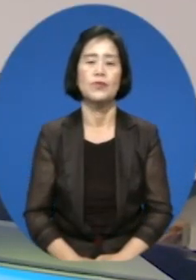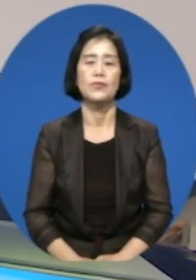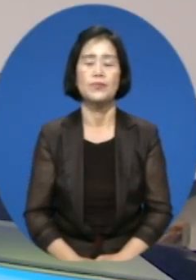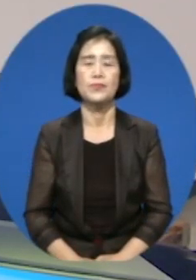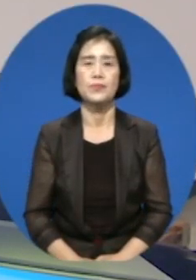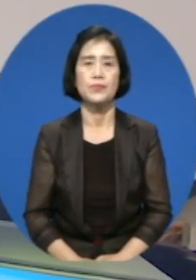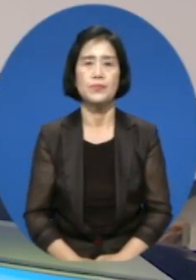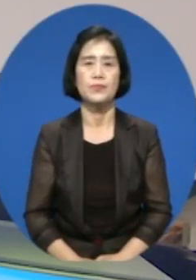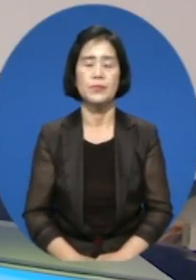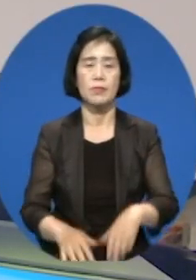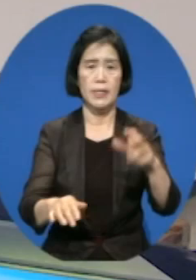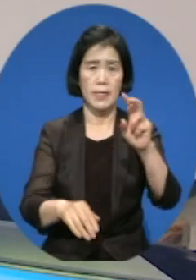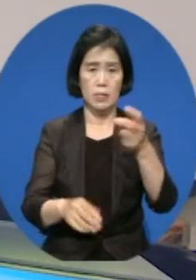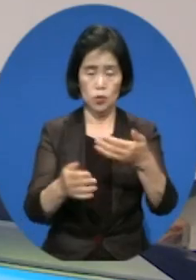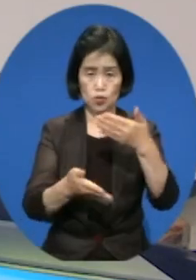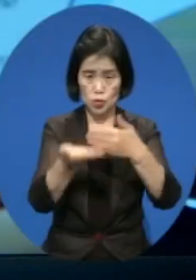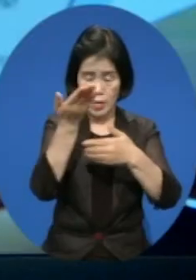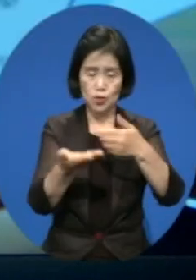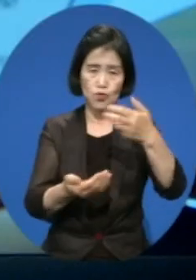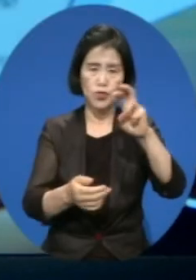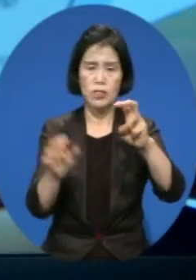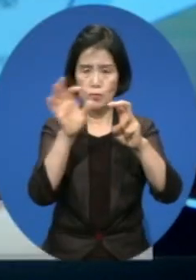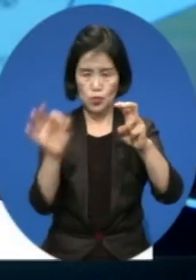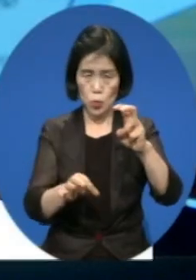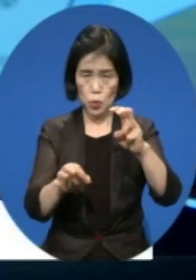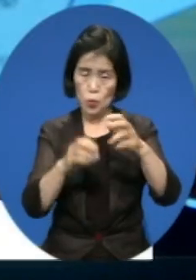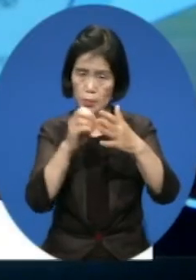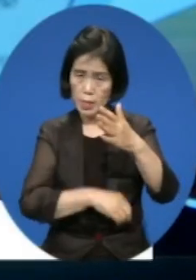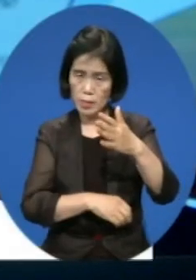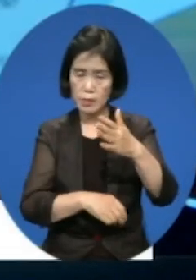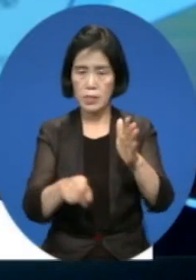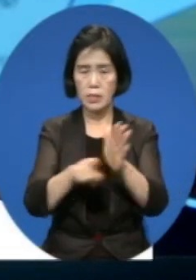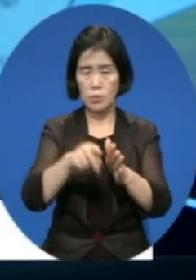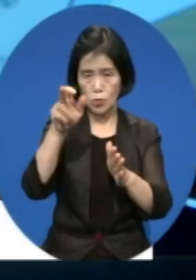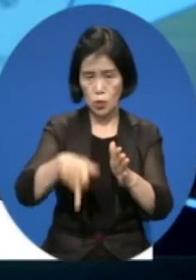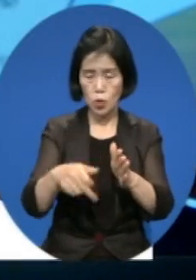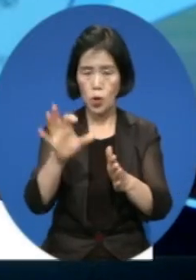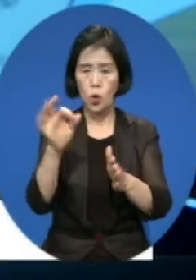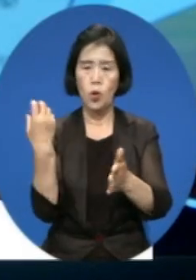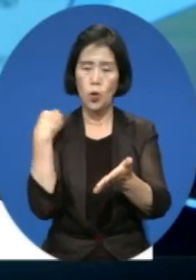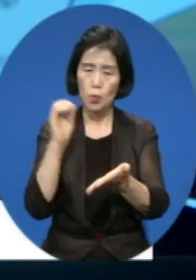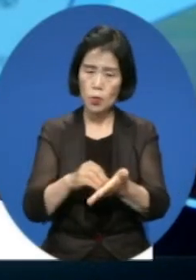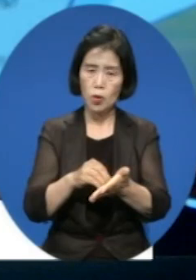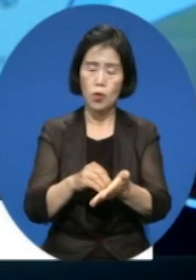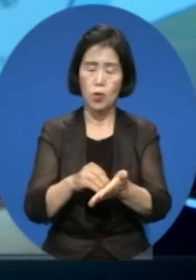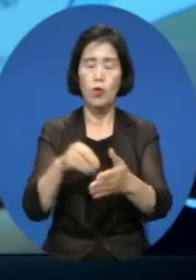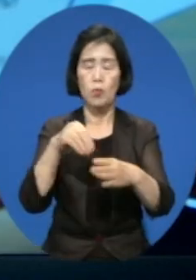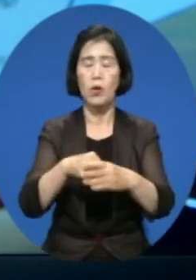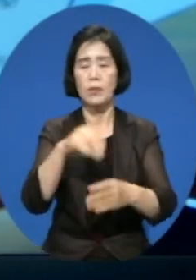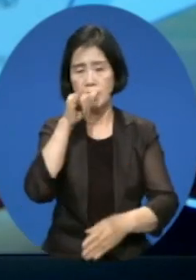지금 20% 빠진 부분들에 뭐 크레딧 카드를 활용한 뭐 캐시백이라든가 이런 것들이 지금 집어넣어져